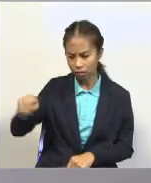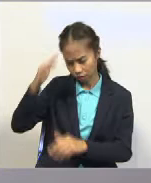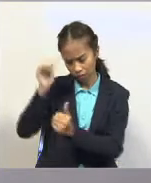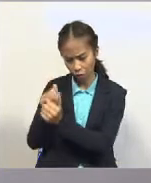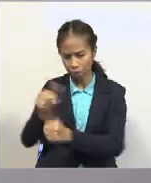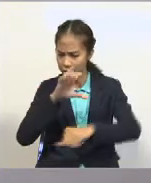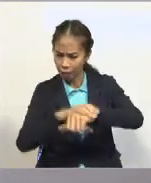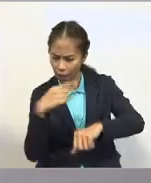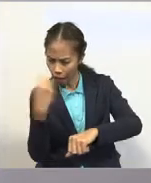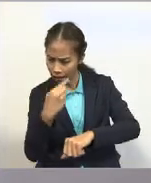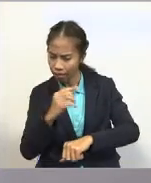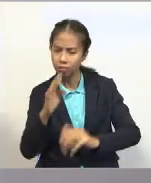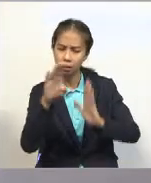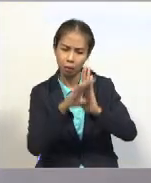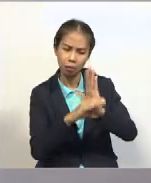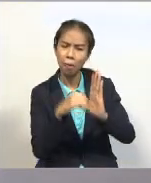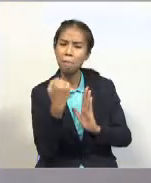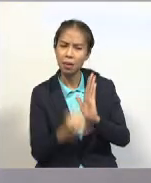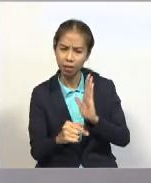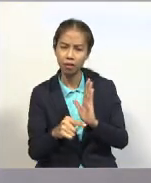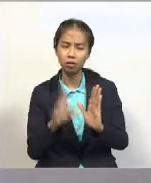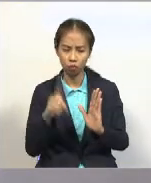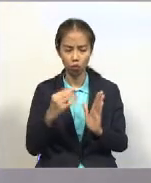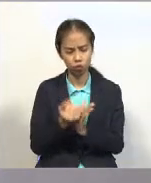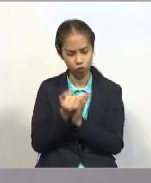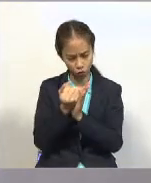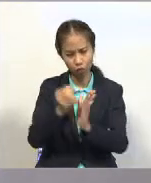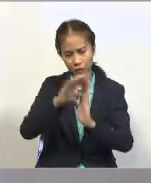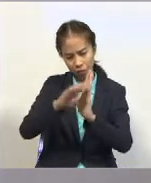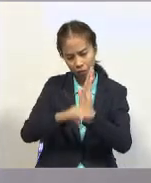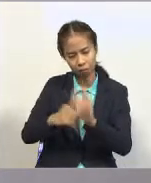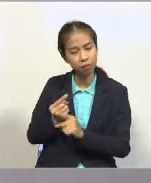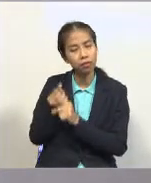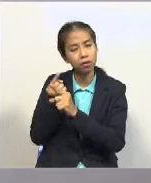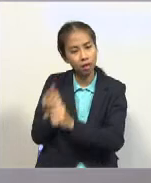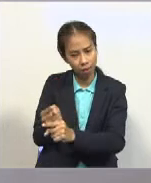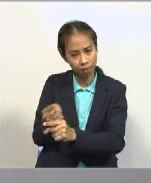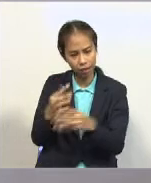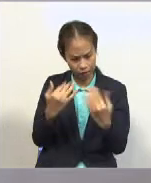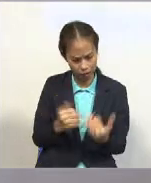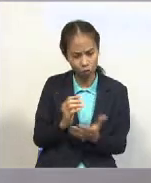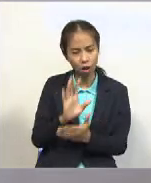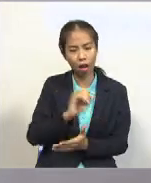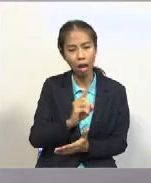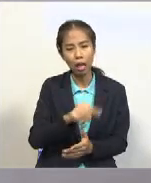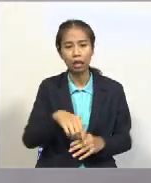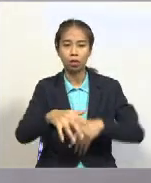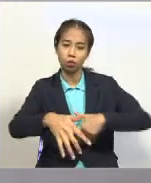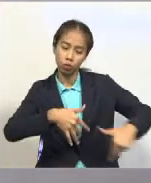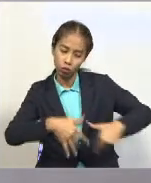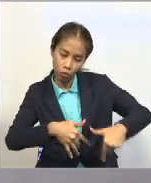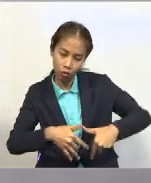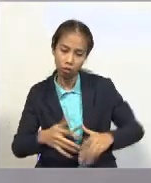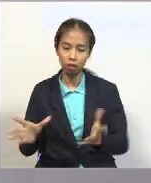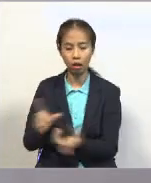งนะก็ช่วยกันรักษาไว้หน่อยนะรักษาความสัมพันธ์ดีนะไม่ว่าจะกับประชาช